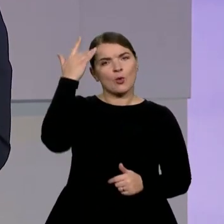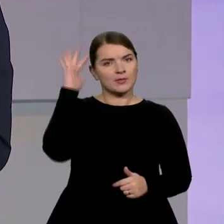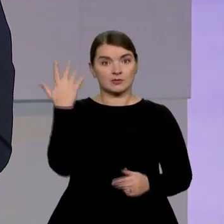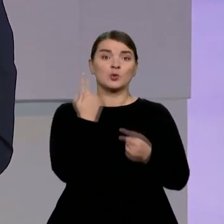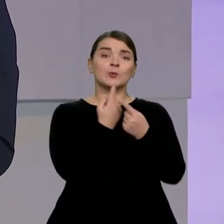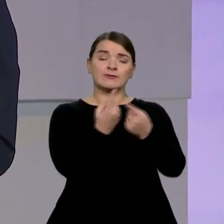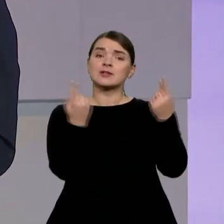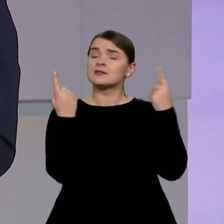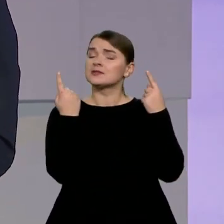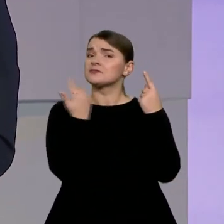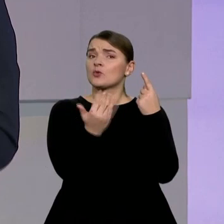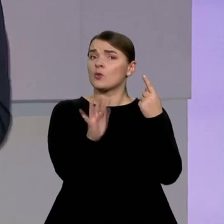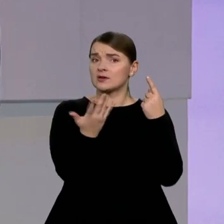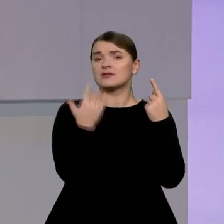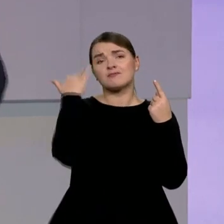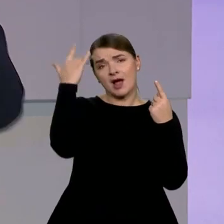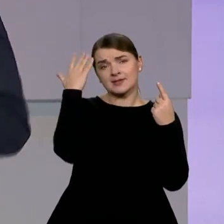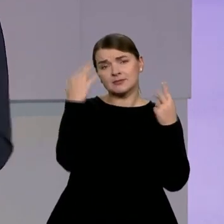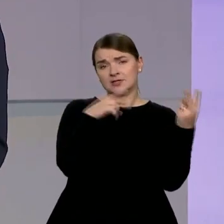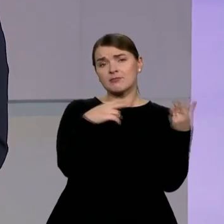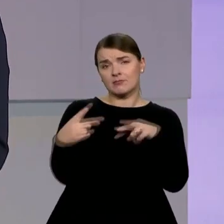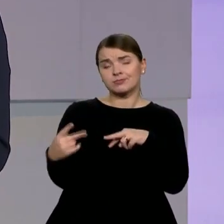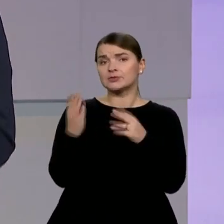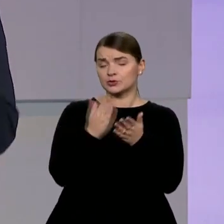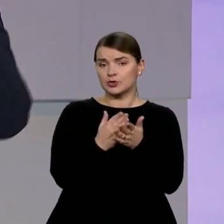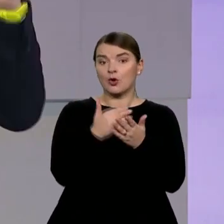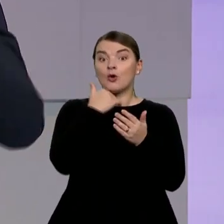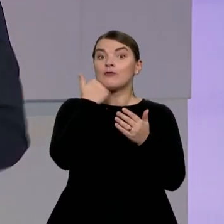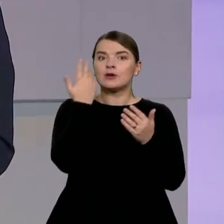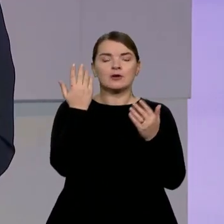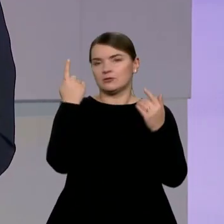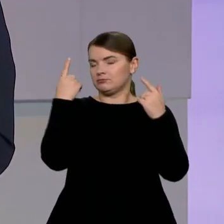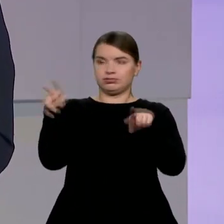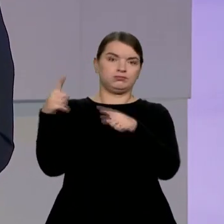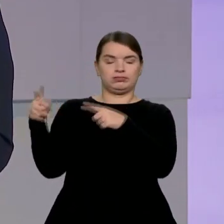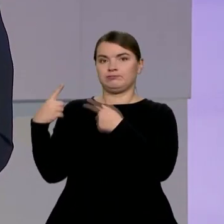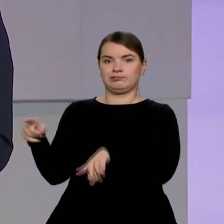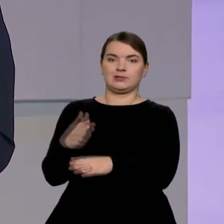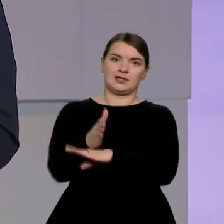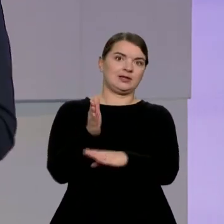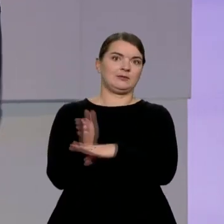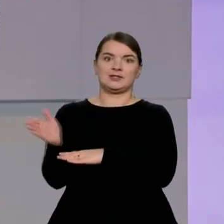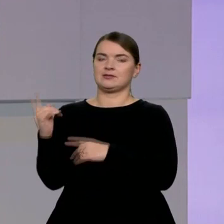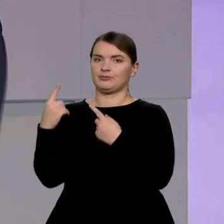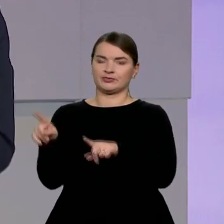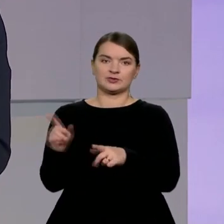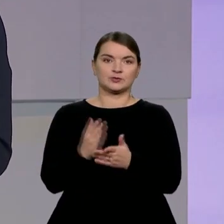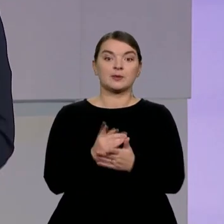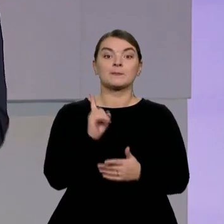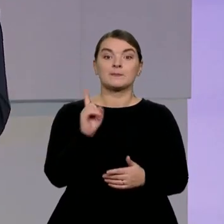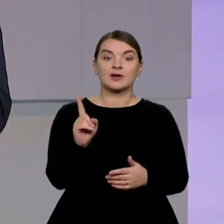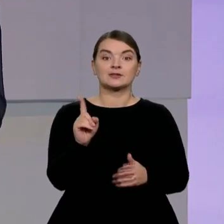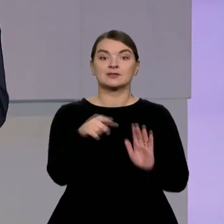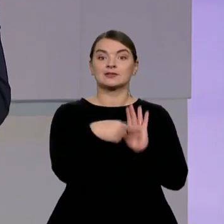ten bebūtų, jis duoda tam tikrą mąstymo lygį, o vėliau tas mąstymo lygis gali persikelti visai netikėtą kryptį, jis reikalingas. Bet klausimas buvo